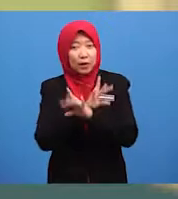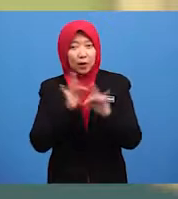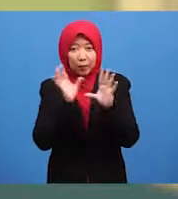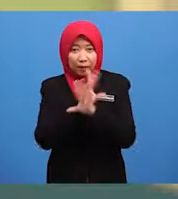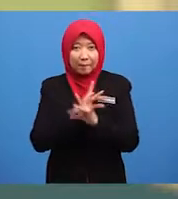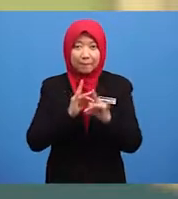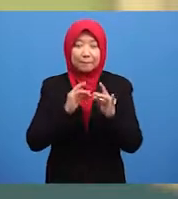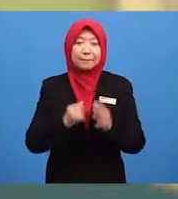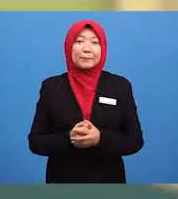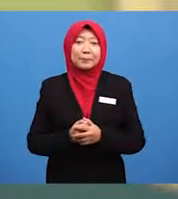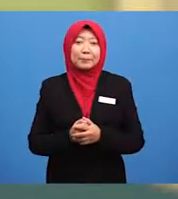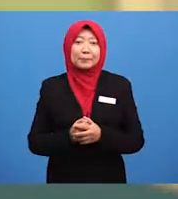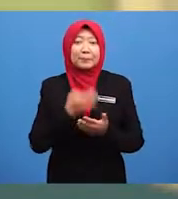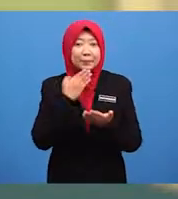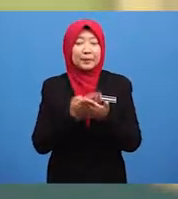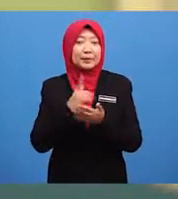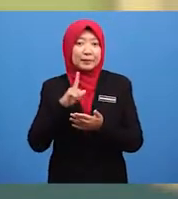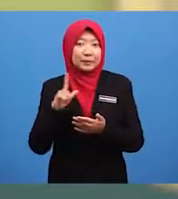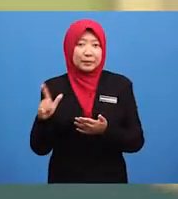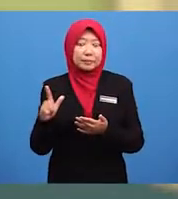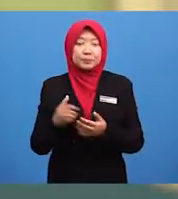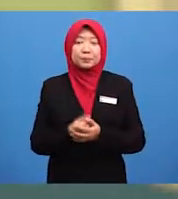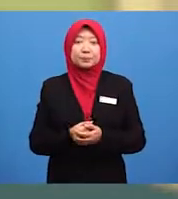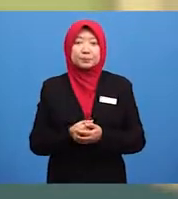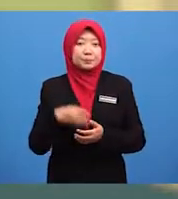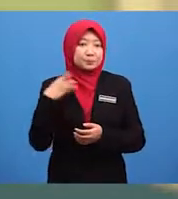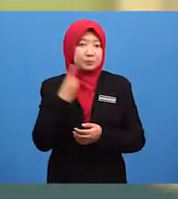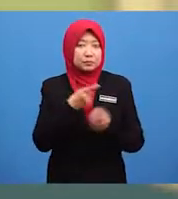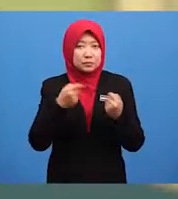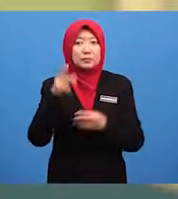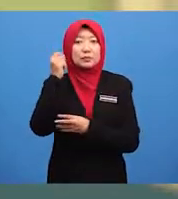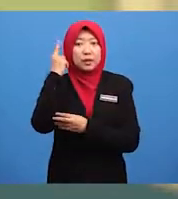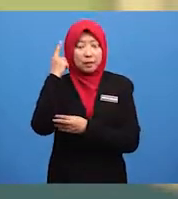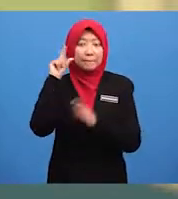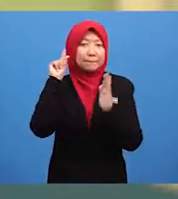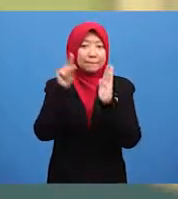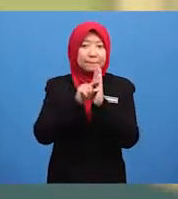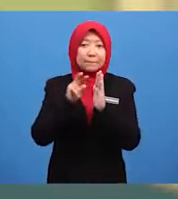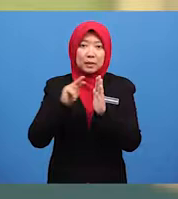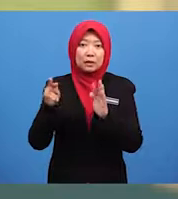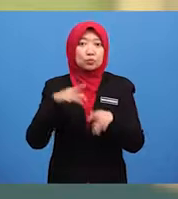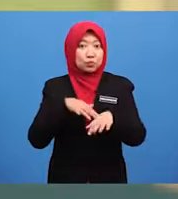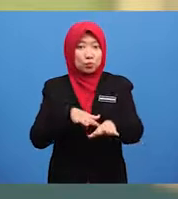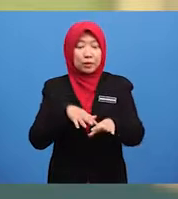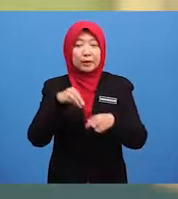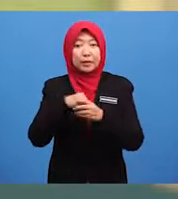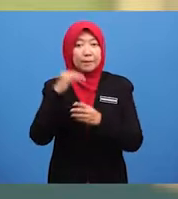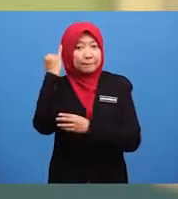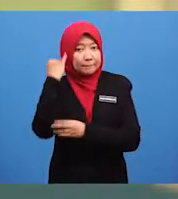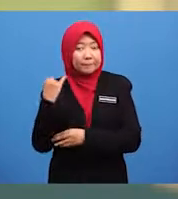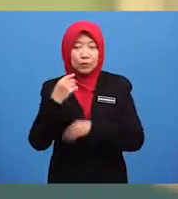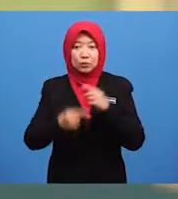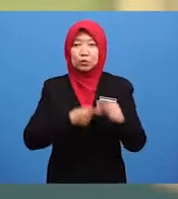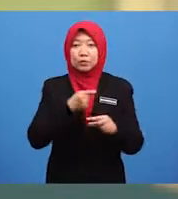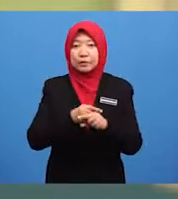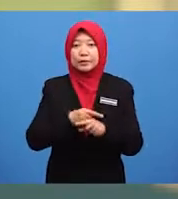Sarawak. Baiklah, setelah kita memahami gambaran aliran sungai, jadi dalam ilmu geografi,